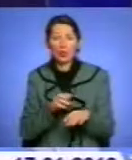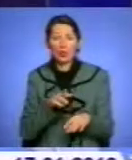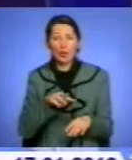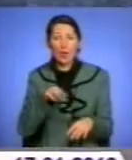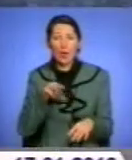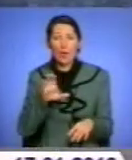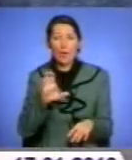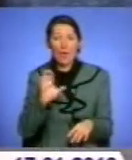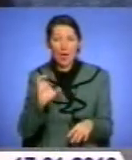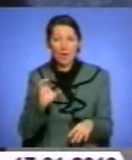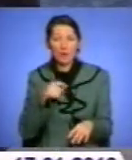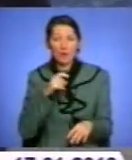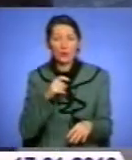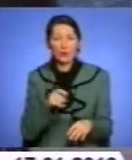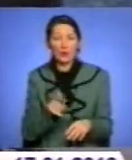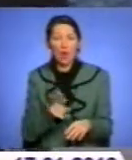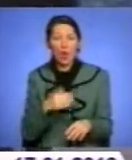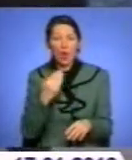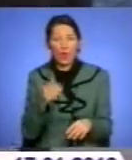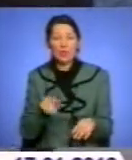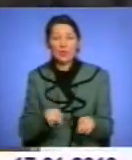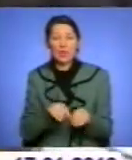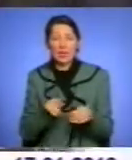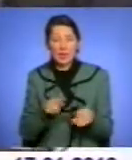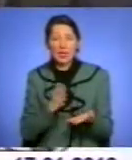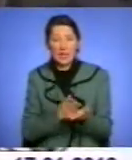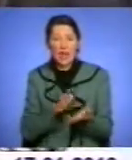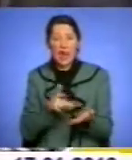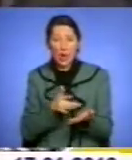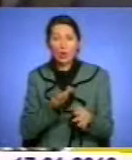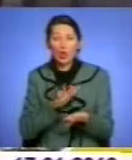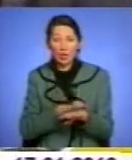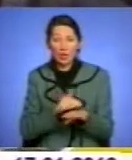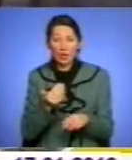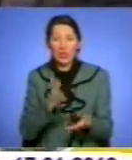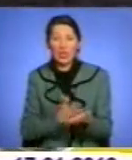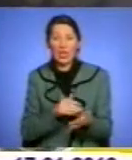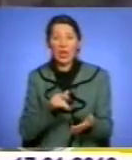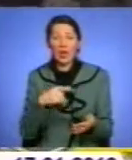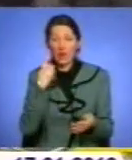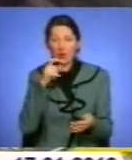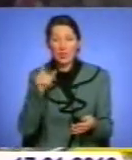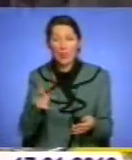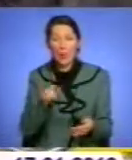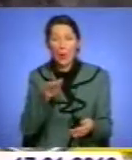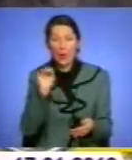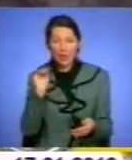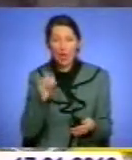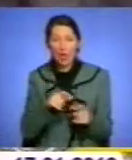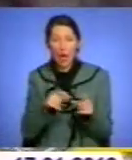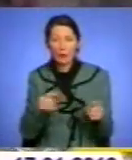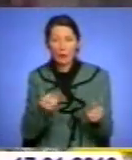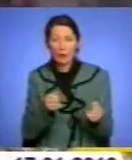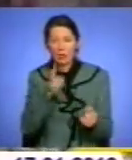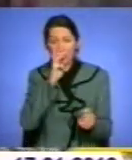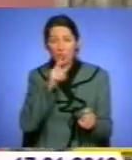області. У вас відкритий рахунок у банківській установі, ви є власником кредитної картки, отримуєте зарплату або